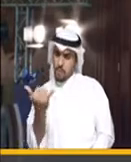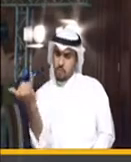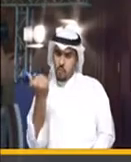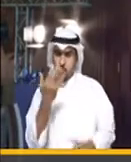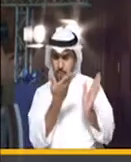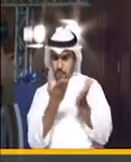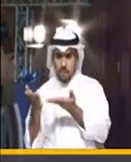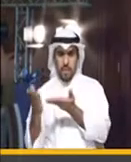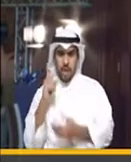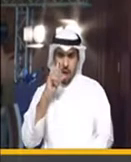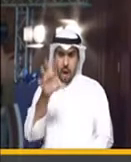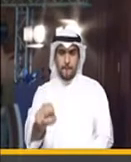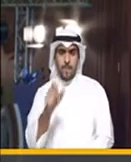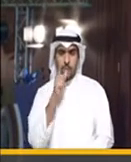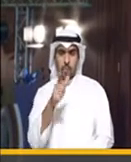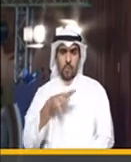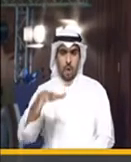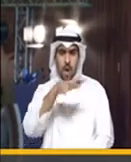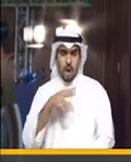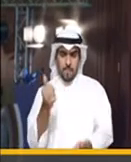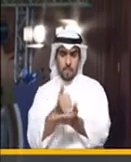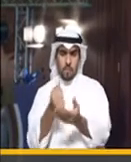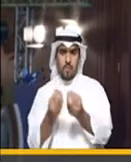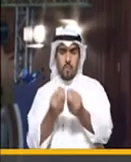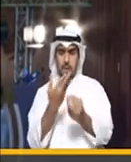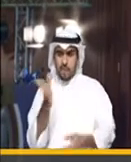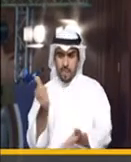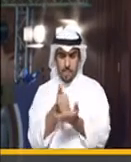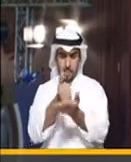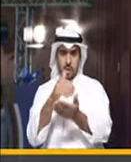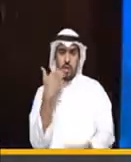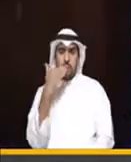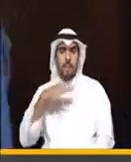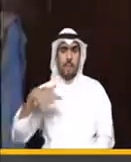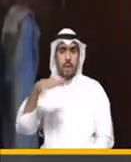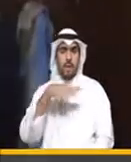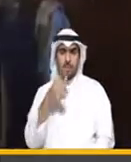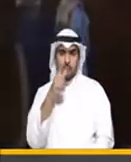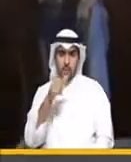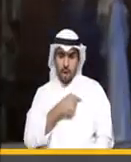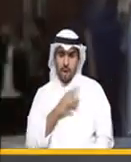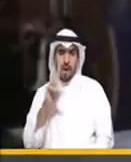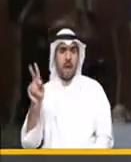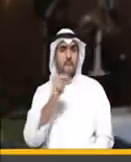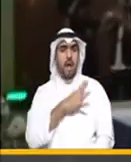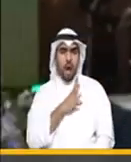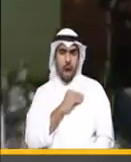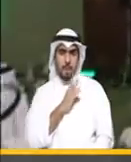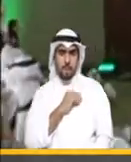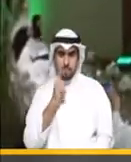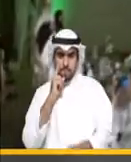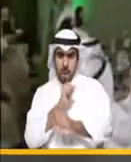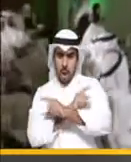للمجموعات التطوعية، والذي يؤكد أن الشباب هم الروح الحقيقية للأمة وقلبها النابض من خلال